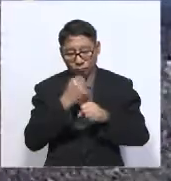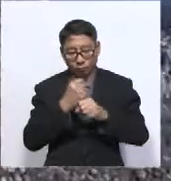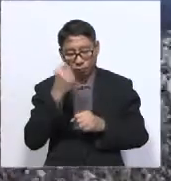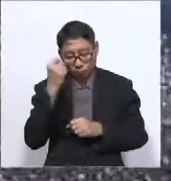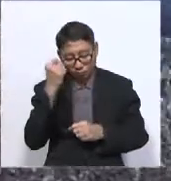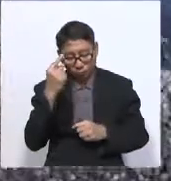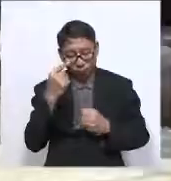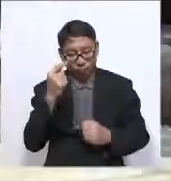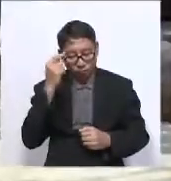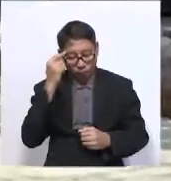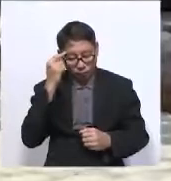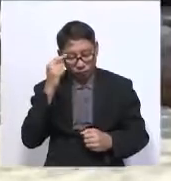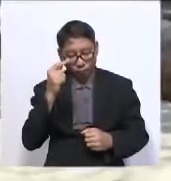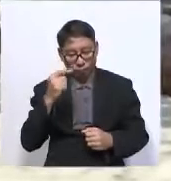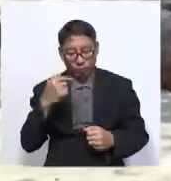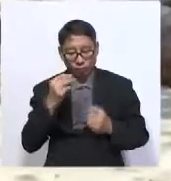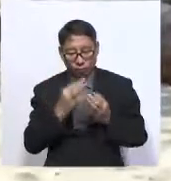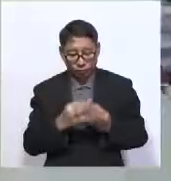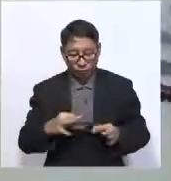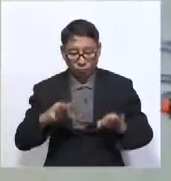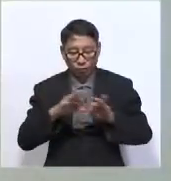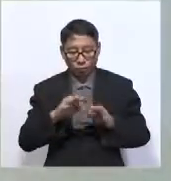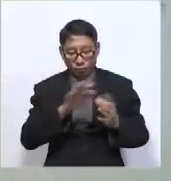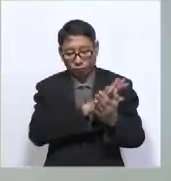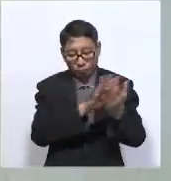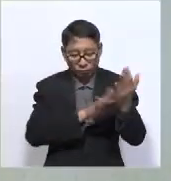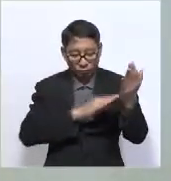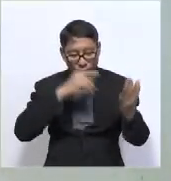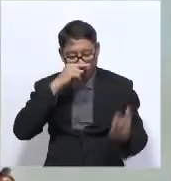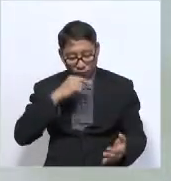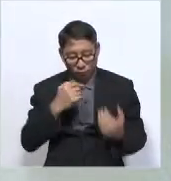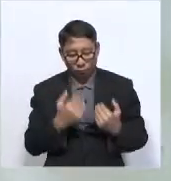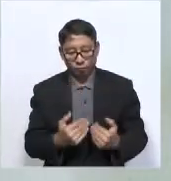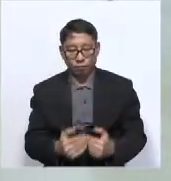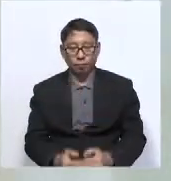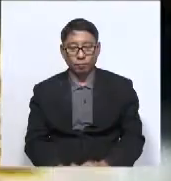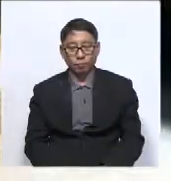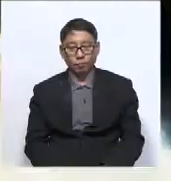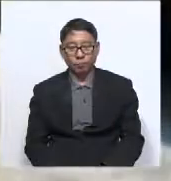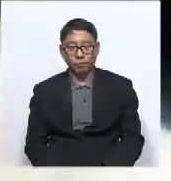ความเข้าใจและความตระหนักถึงคุณค่าความสำคัญของแผ่นดินที่เราอาศัยอยู่ค่ะ